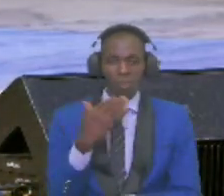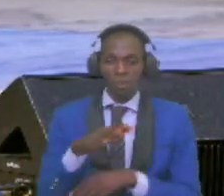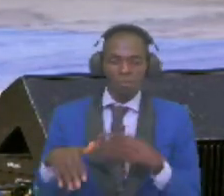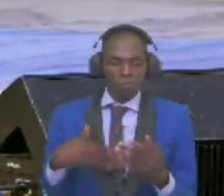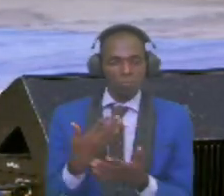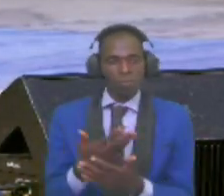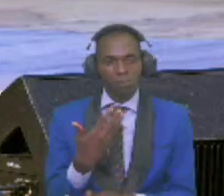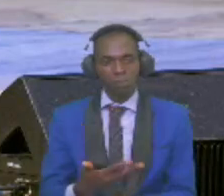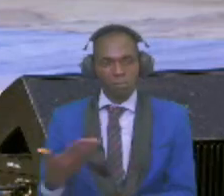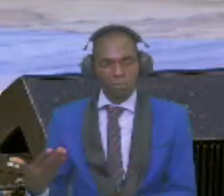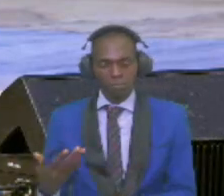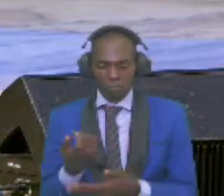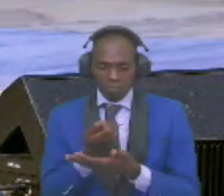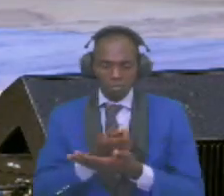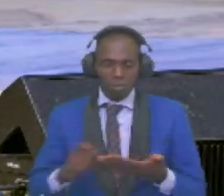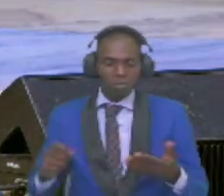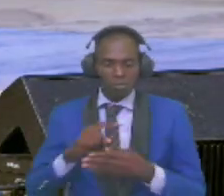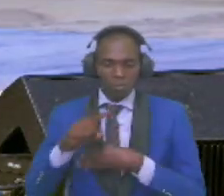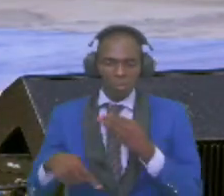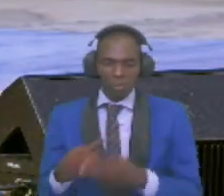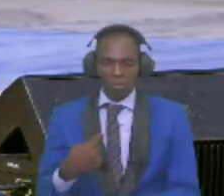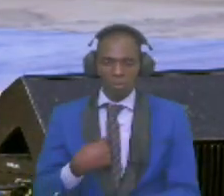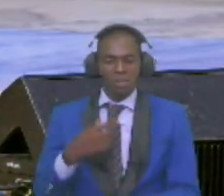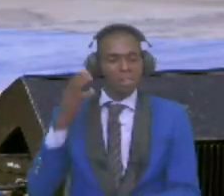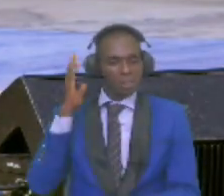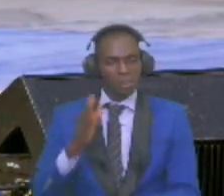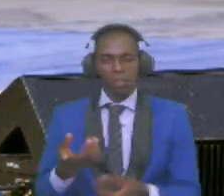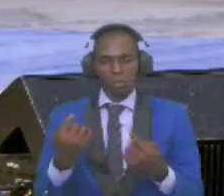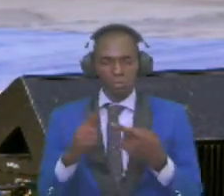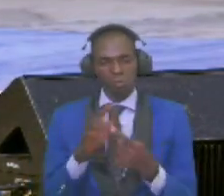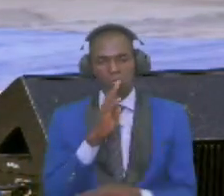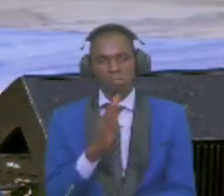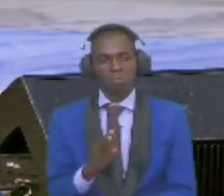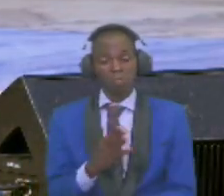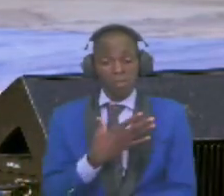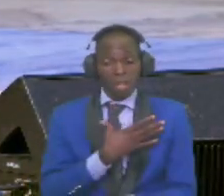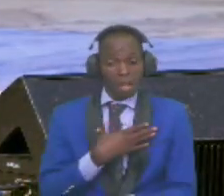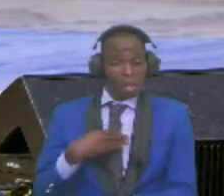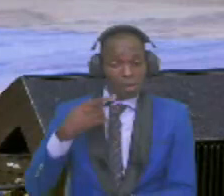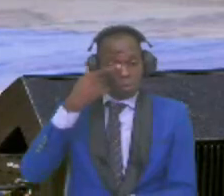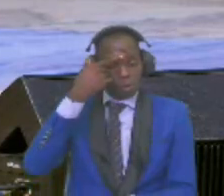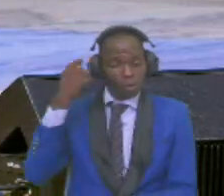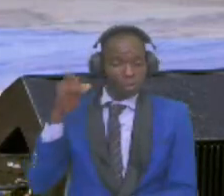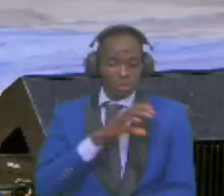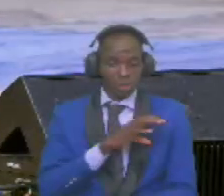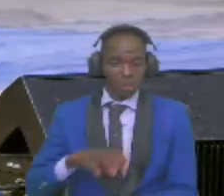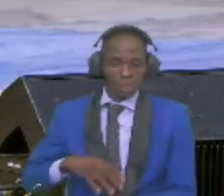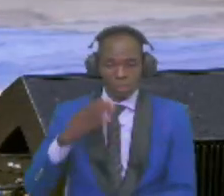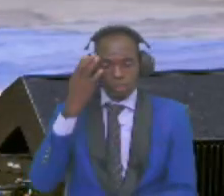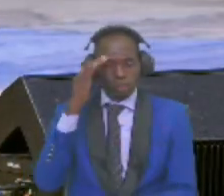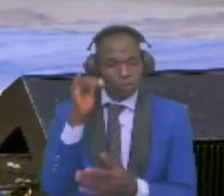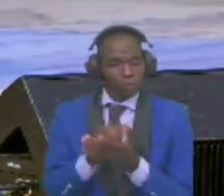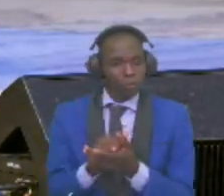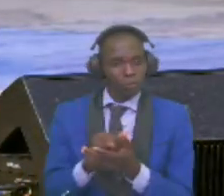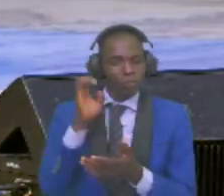l'acte i tout ce qui est écrit sur moi s'accomplira et parce qu'il savait cela